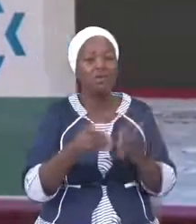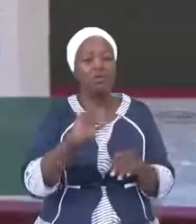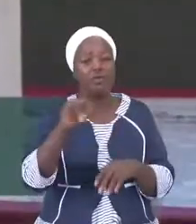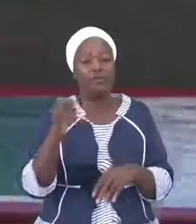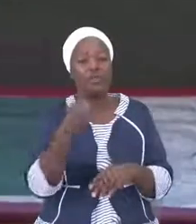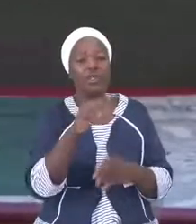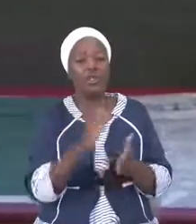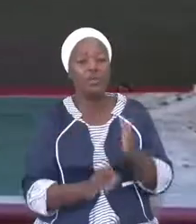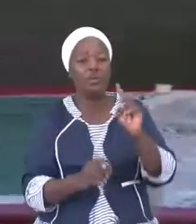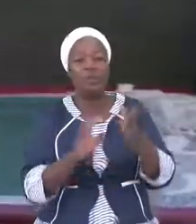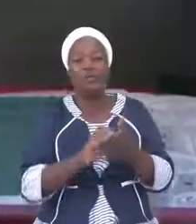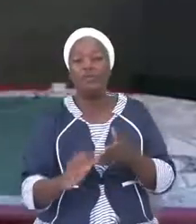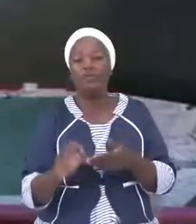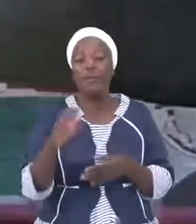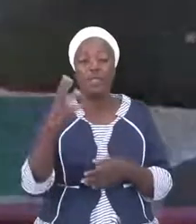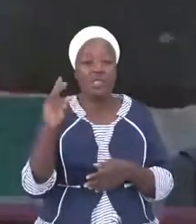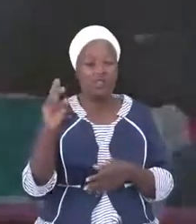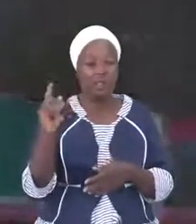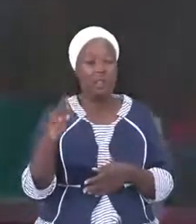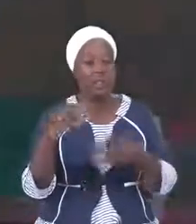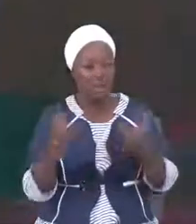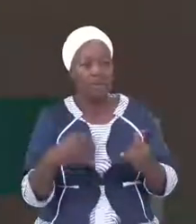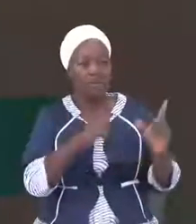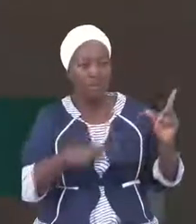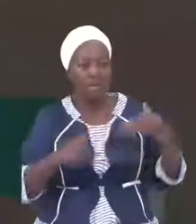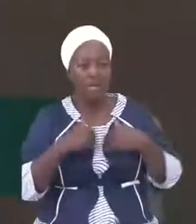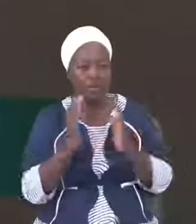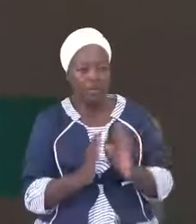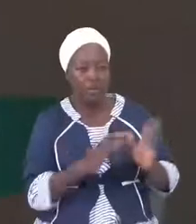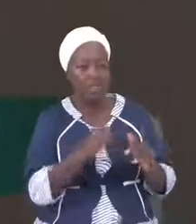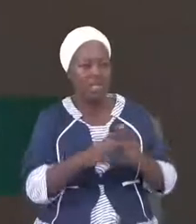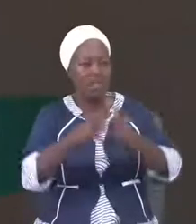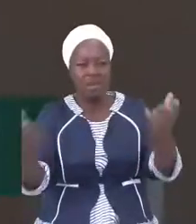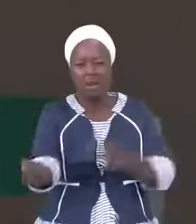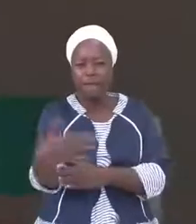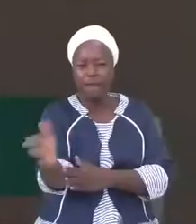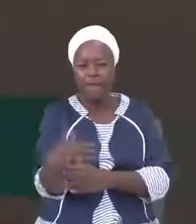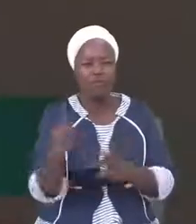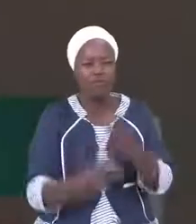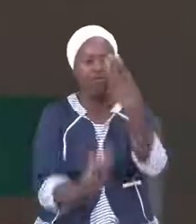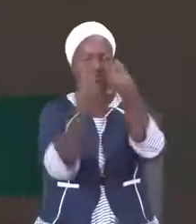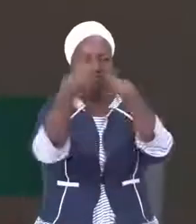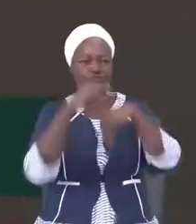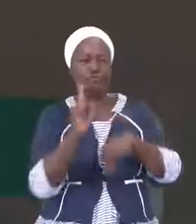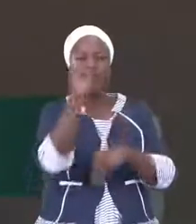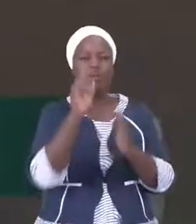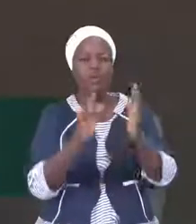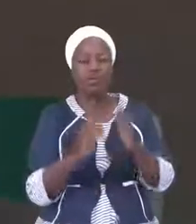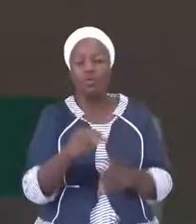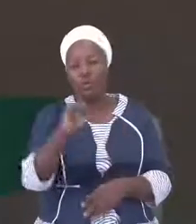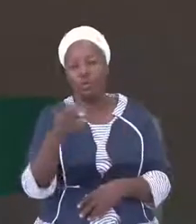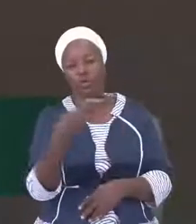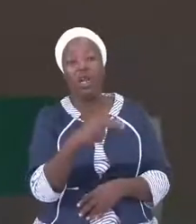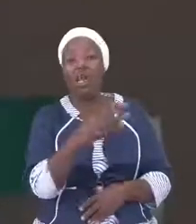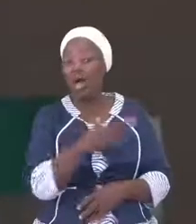Jonas chapitre 2, verset 1. L'Éternel fit venir un grand poisson